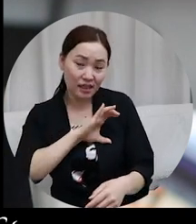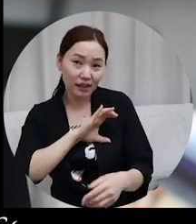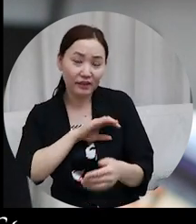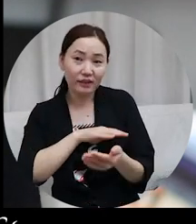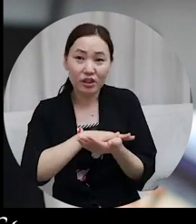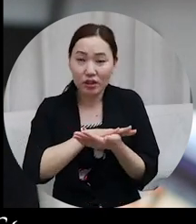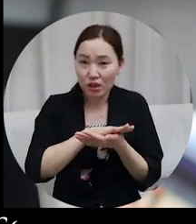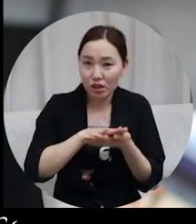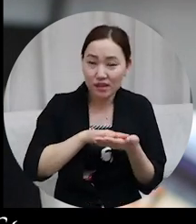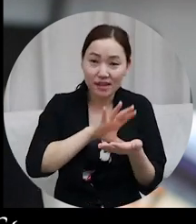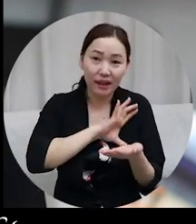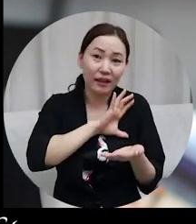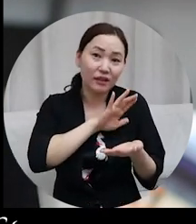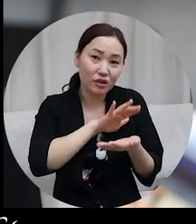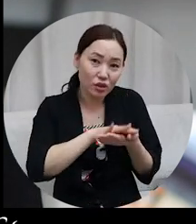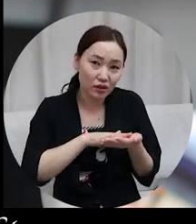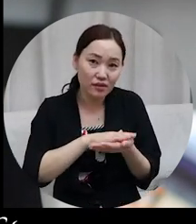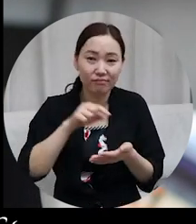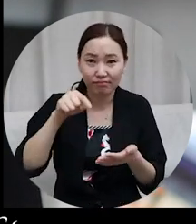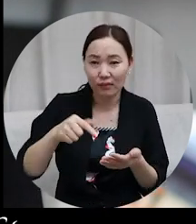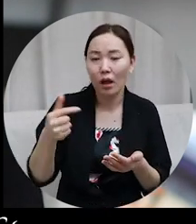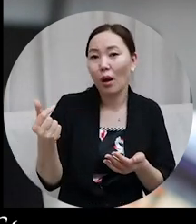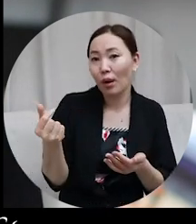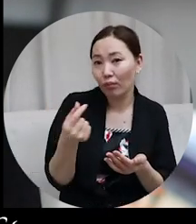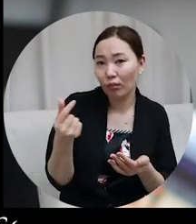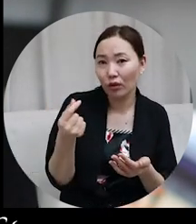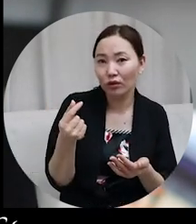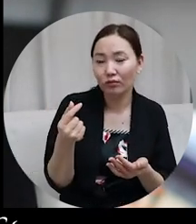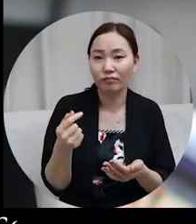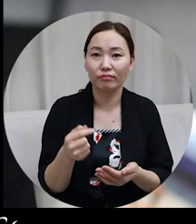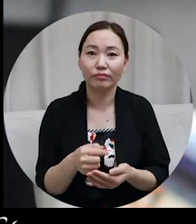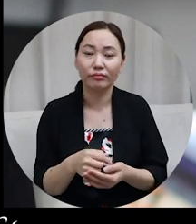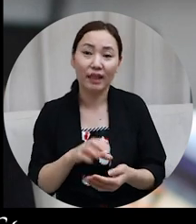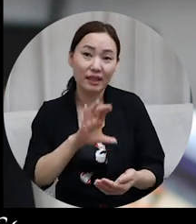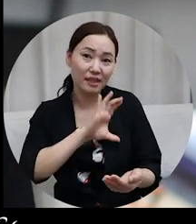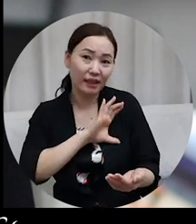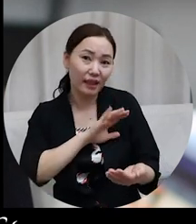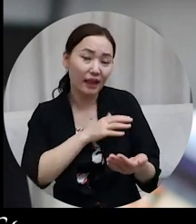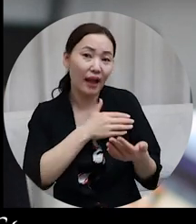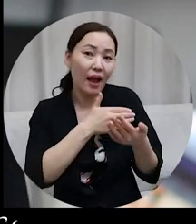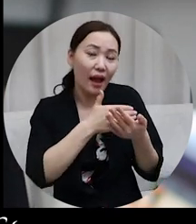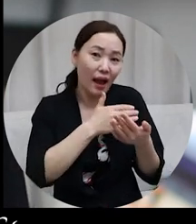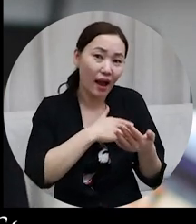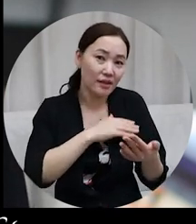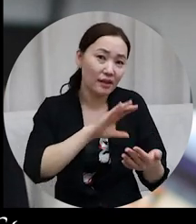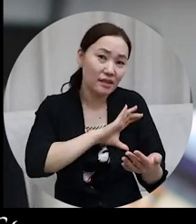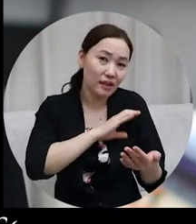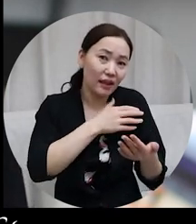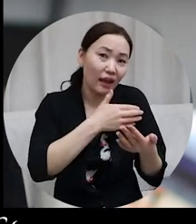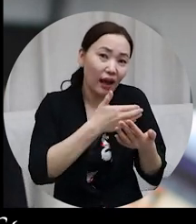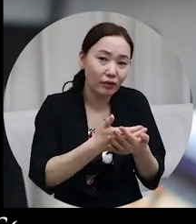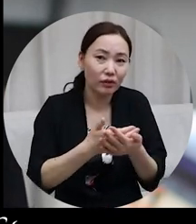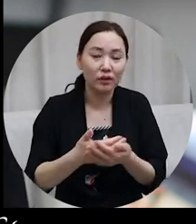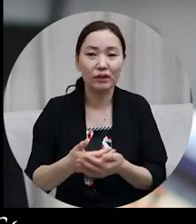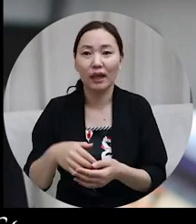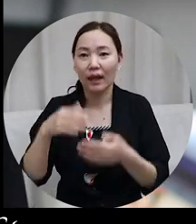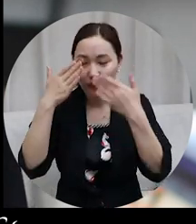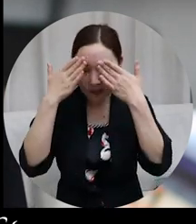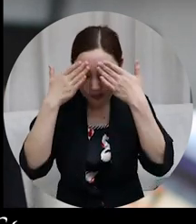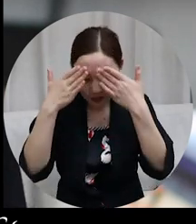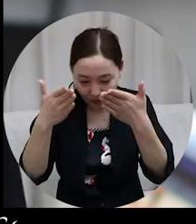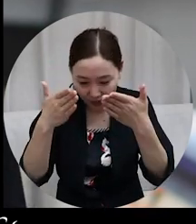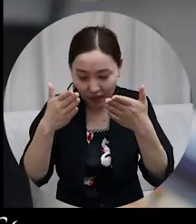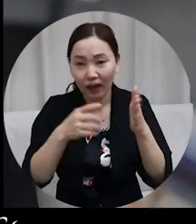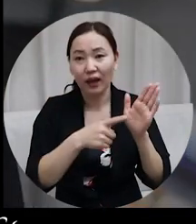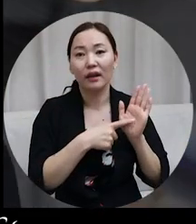ингээ очирлоо тэтгэврээ аваад шилжүүлжсэн та бүхний сэтгэлийн сэтгэлийг бол сэтгэл ямар нэгэн